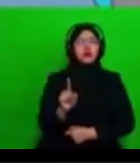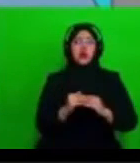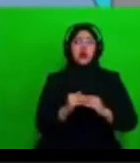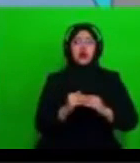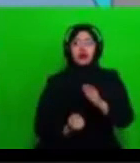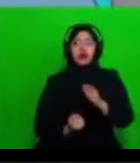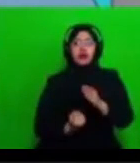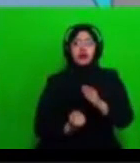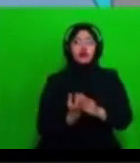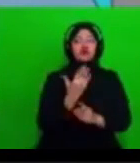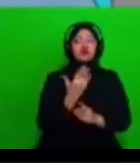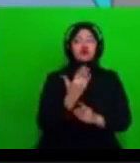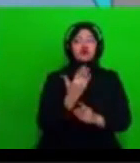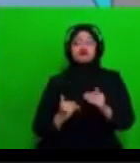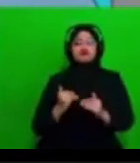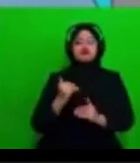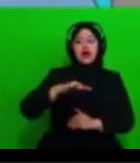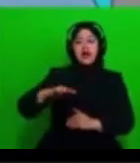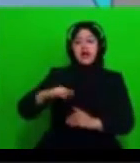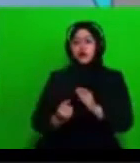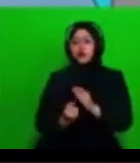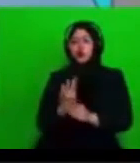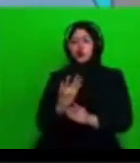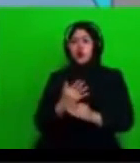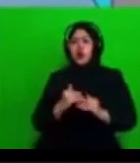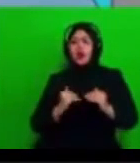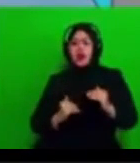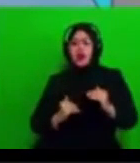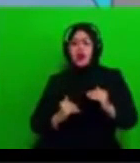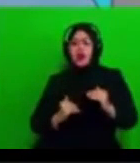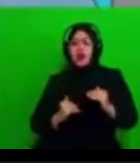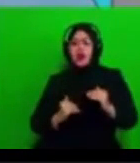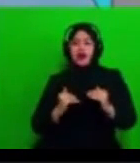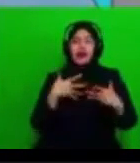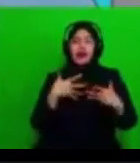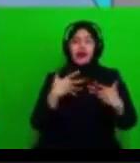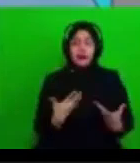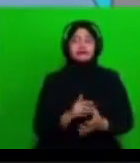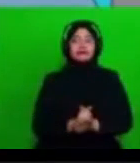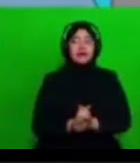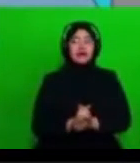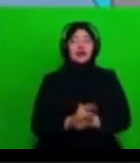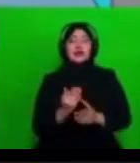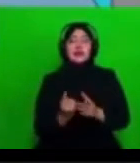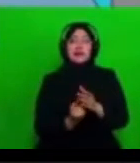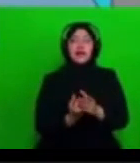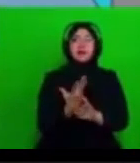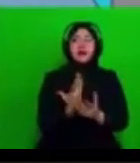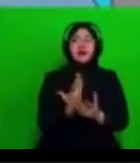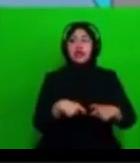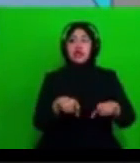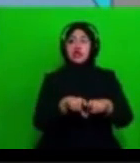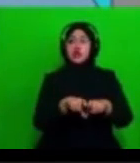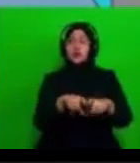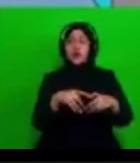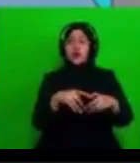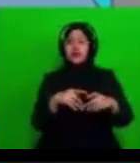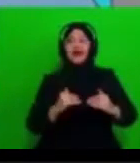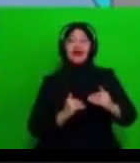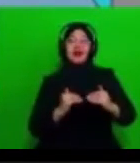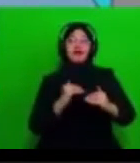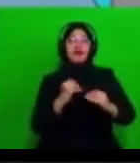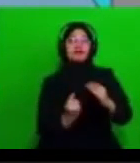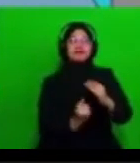anak, bahwa anak bertumbuh dan berkembang sesuai dengan level kemampuannya. Nah, ketika orang tua